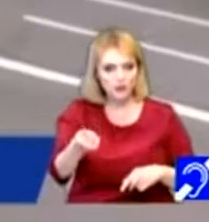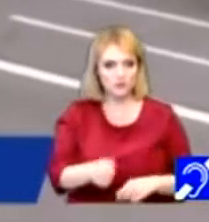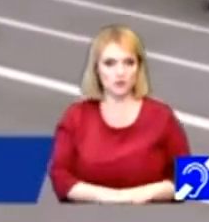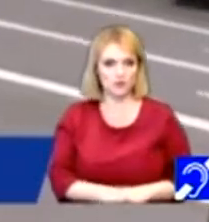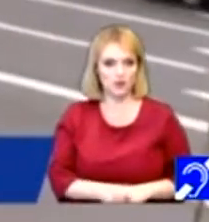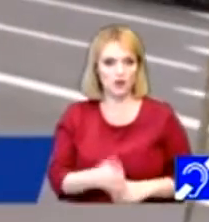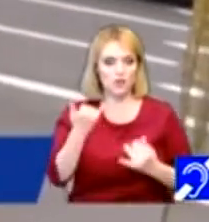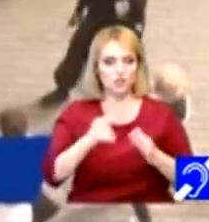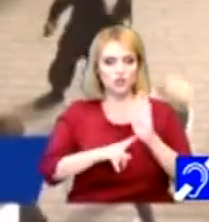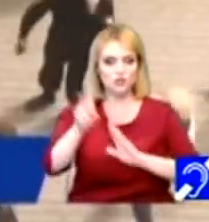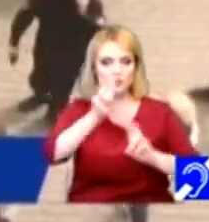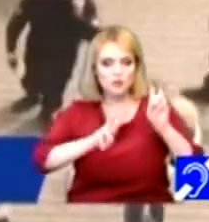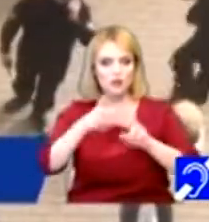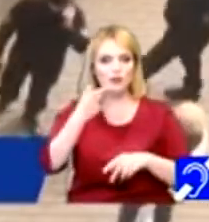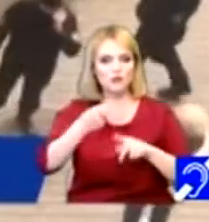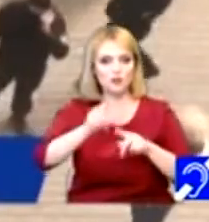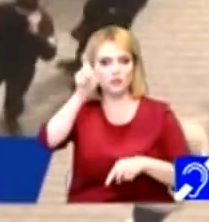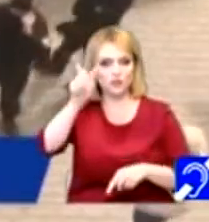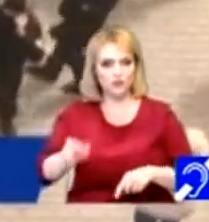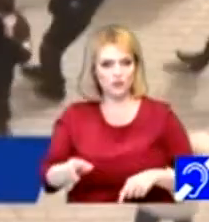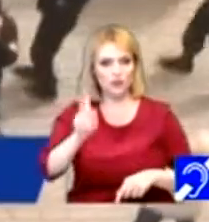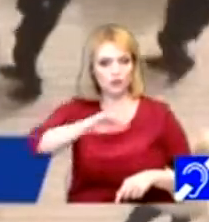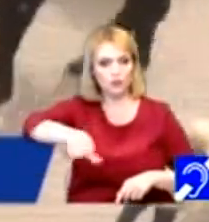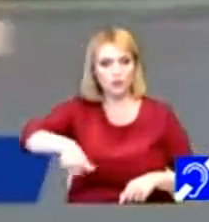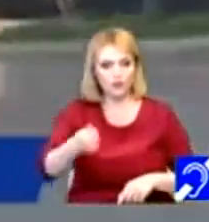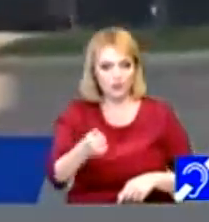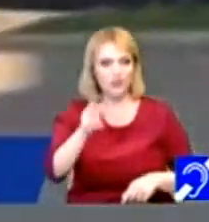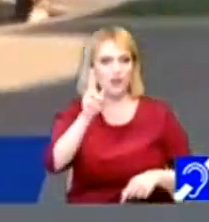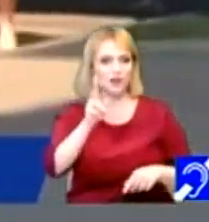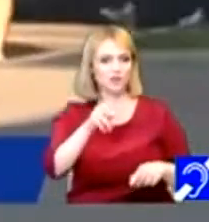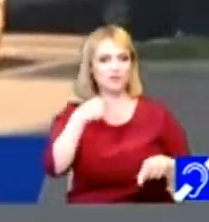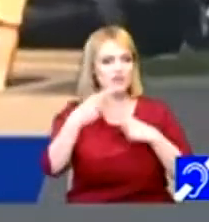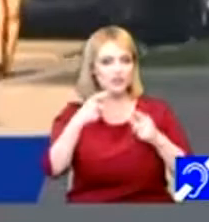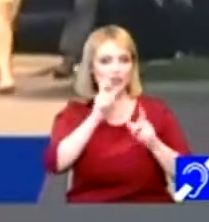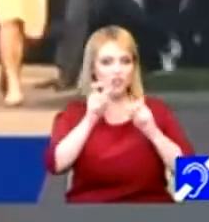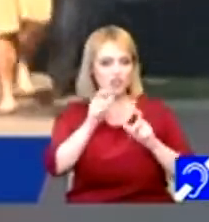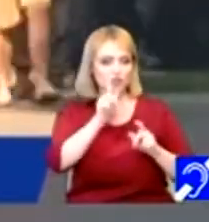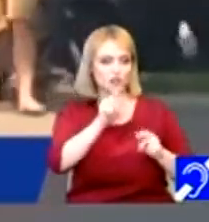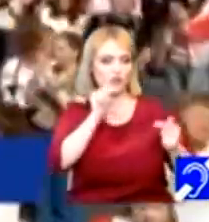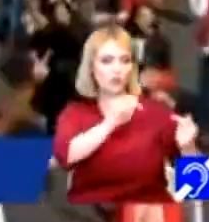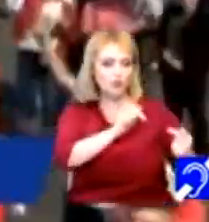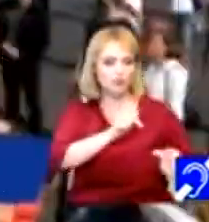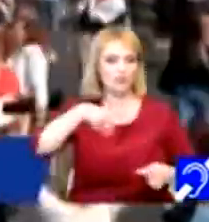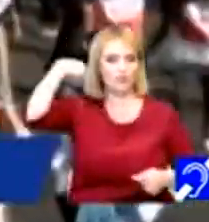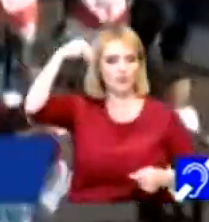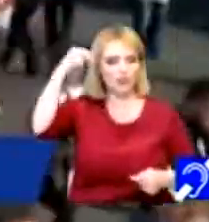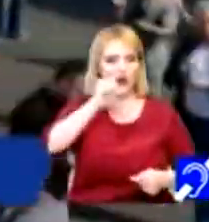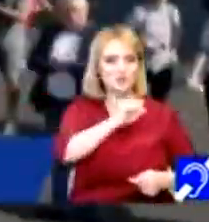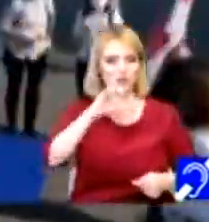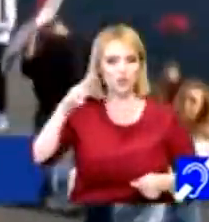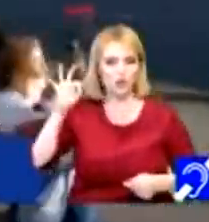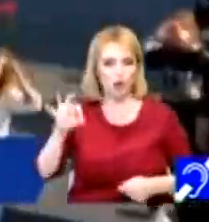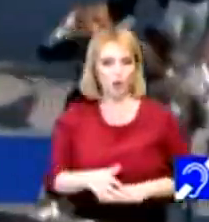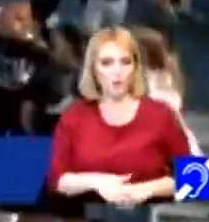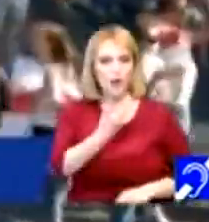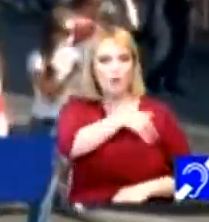impună în scurt timp sancțiuni împotriva mai multor demnitari belaruși responsabili de fraudarea recentelor alegeri prezidențiale și de reprimarea protestelor.